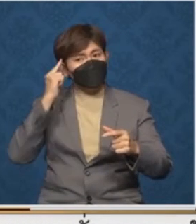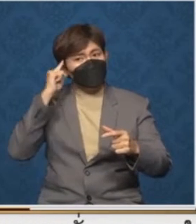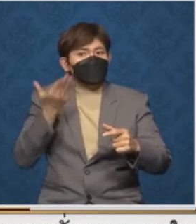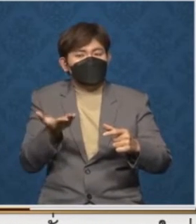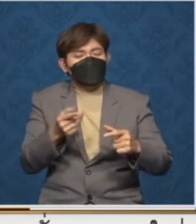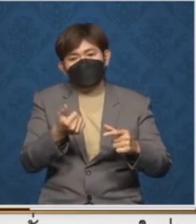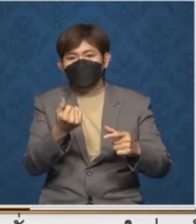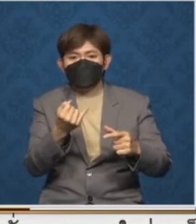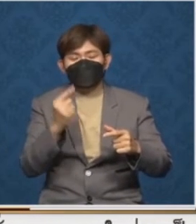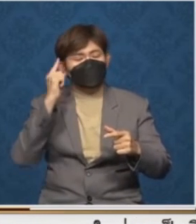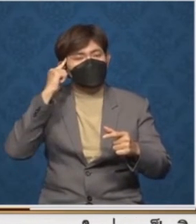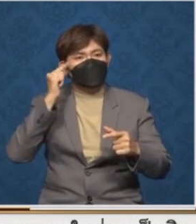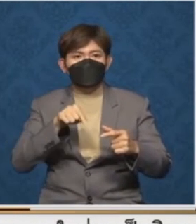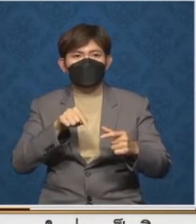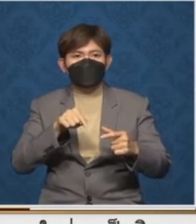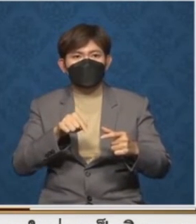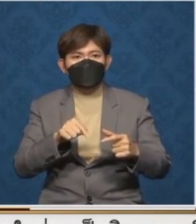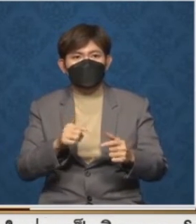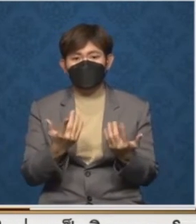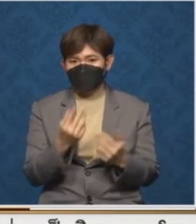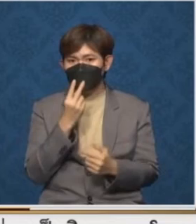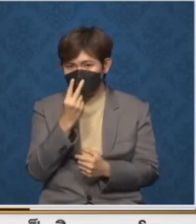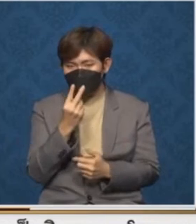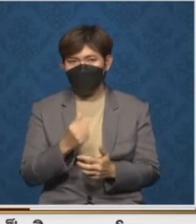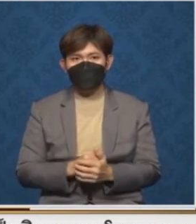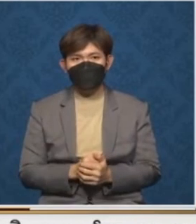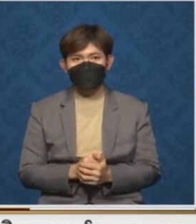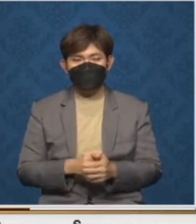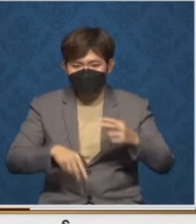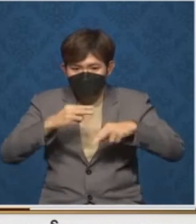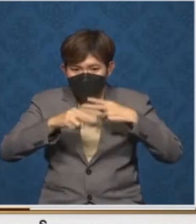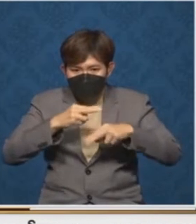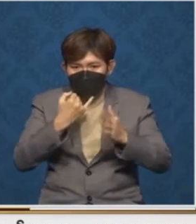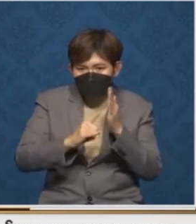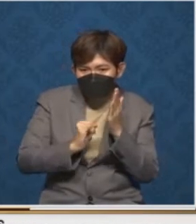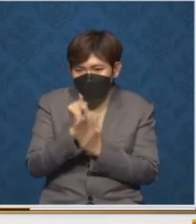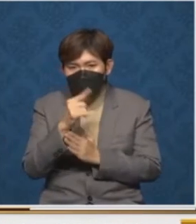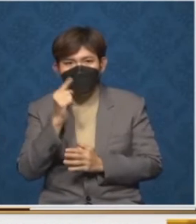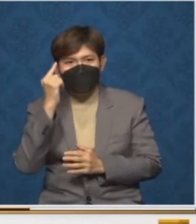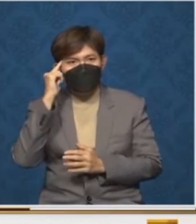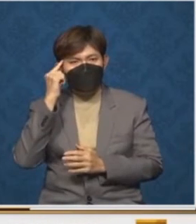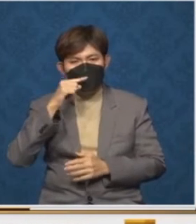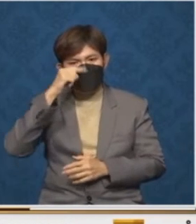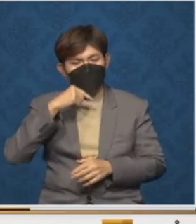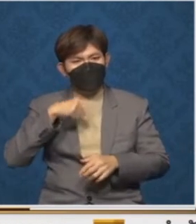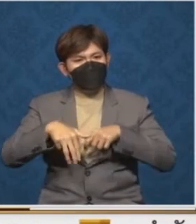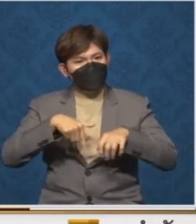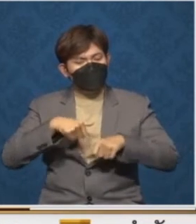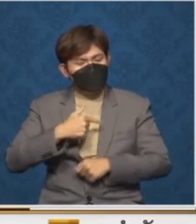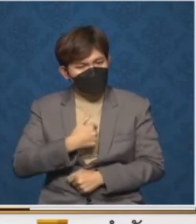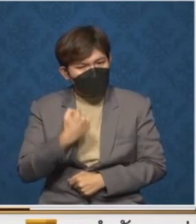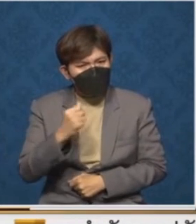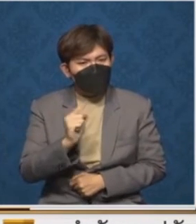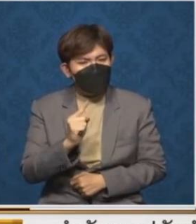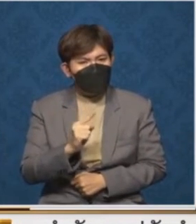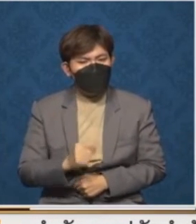าเอ้ เราผิดหอเปลานะเราจำหนีเขาก่อนเขาคงคิดได้นะเออ เรื่องนี้อย่น้มกมา